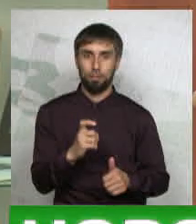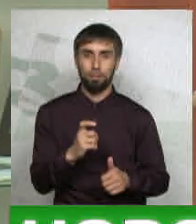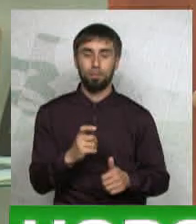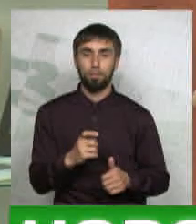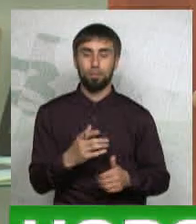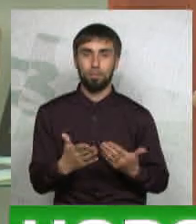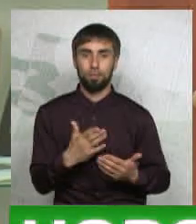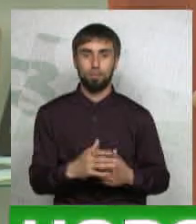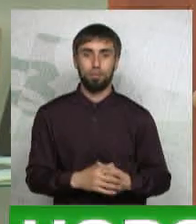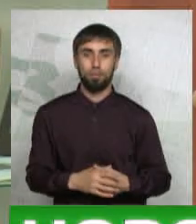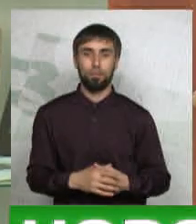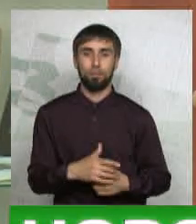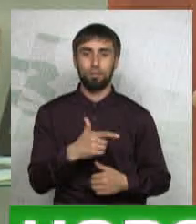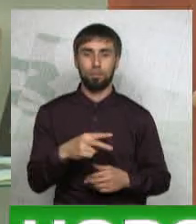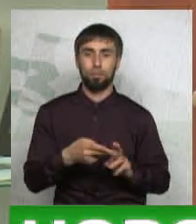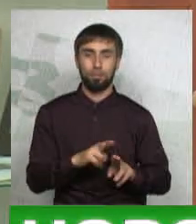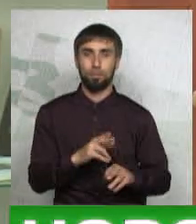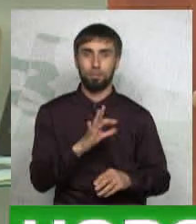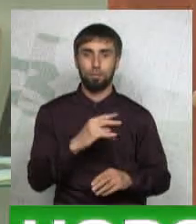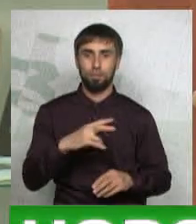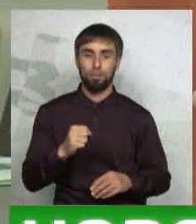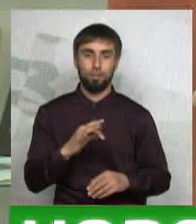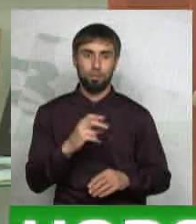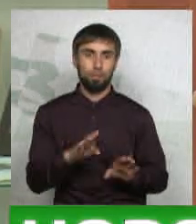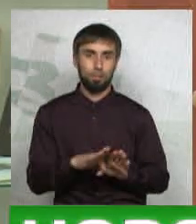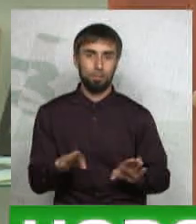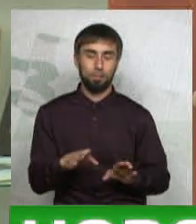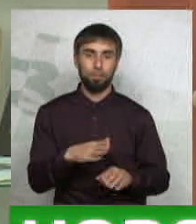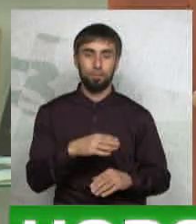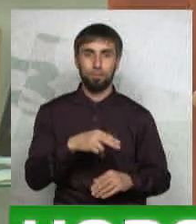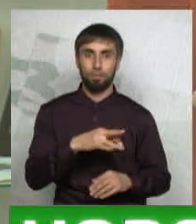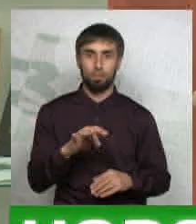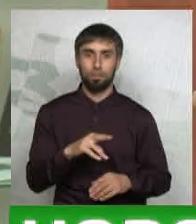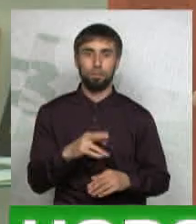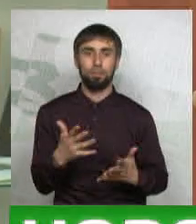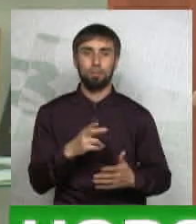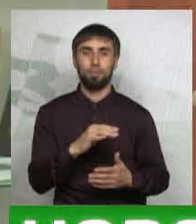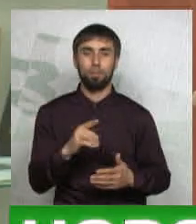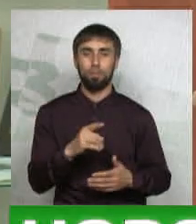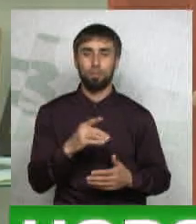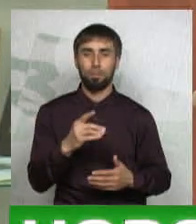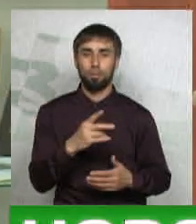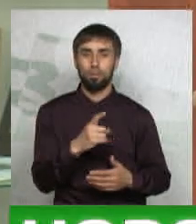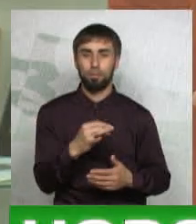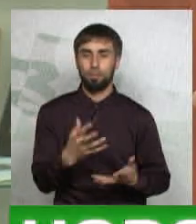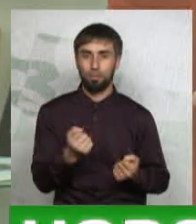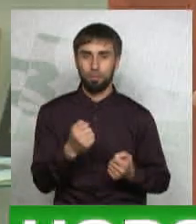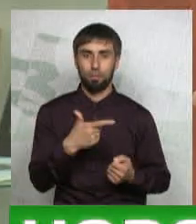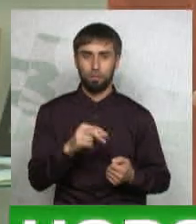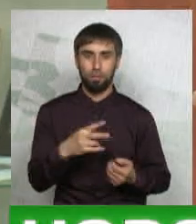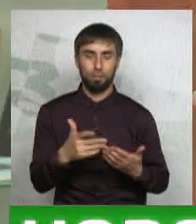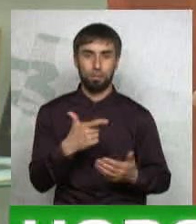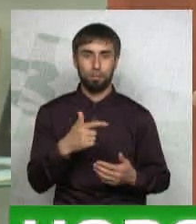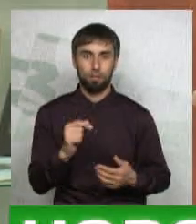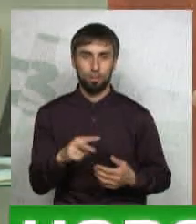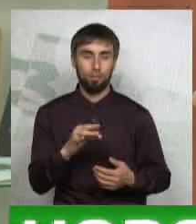возьмем на иврите, гал – это волна, она тоже выступает вперед. То есть, какое бы значение мы ни взяли со словом гал или